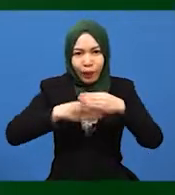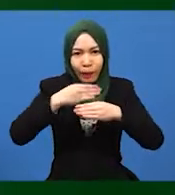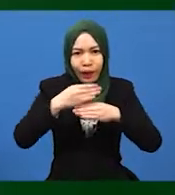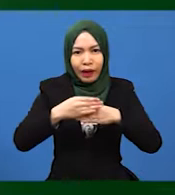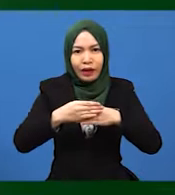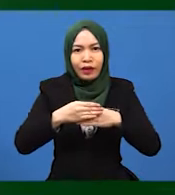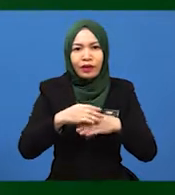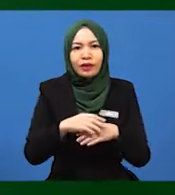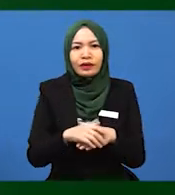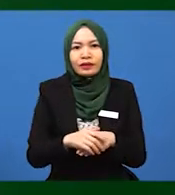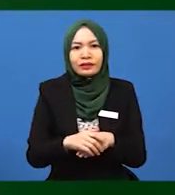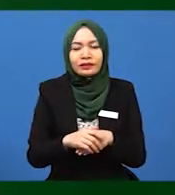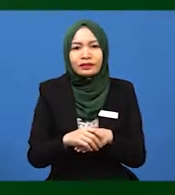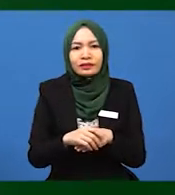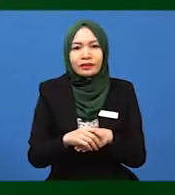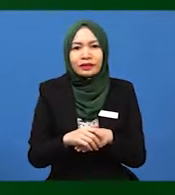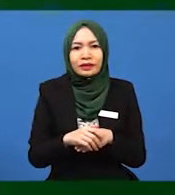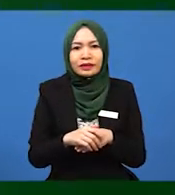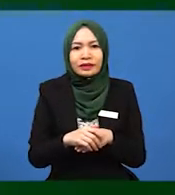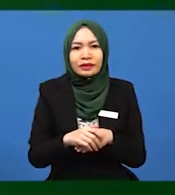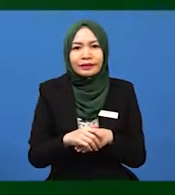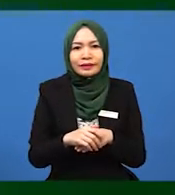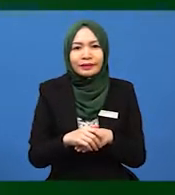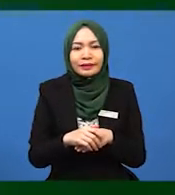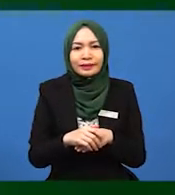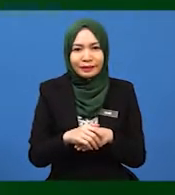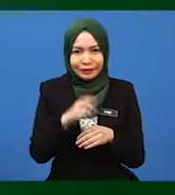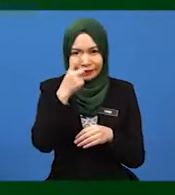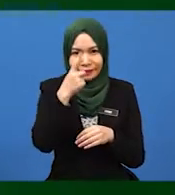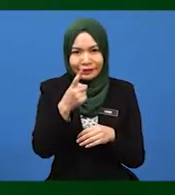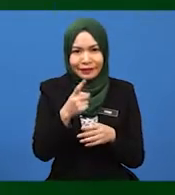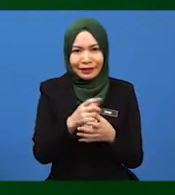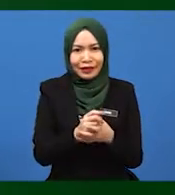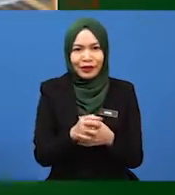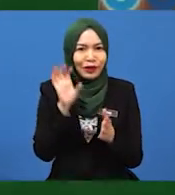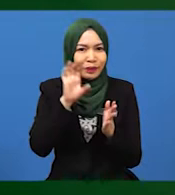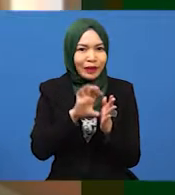ini. Lihat anak panah yang ditunjukkan.